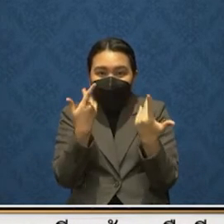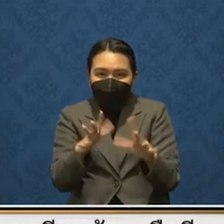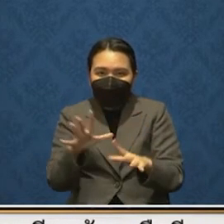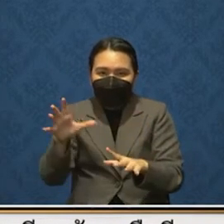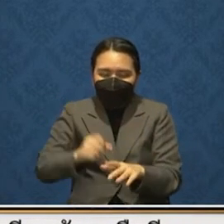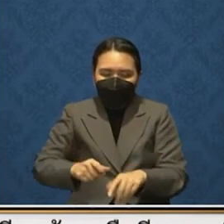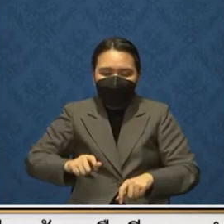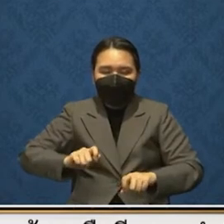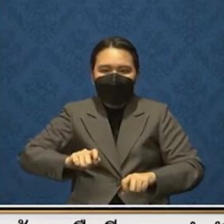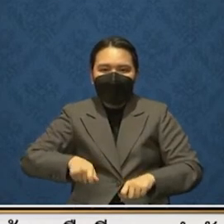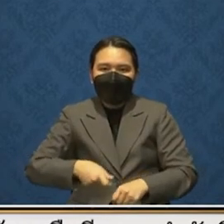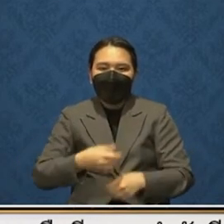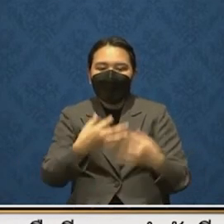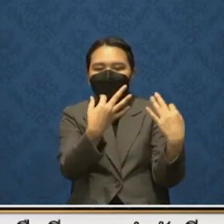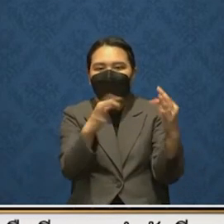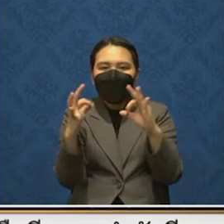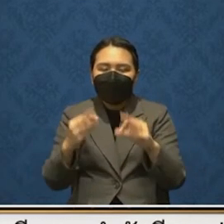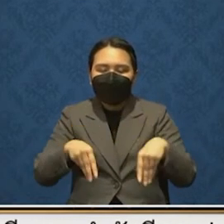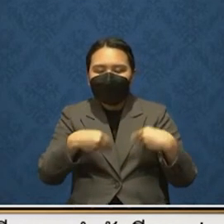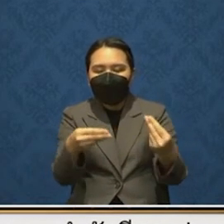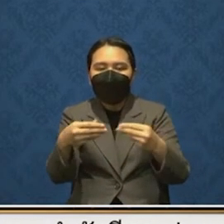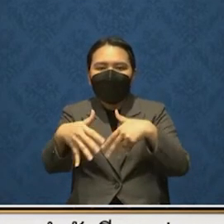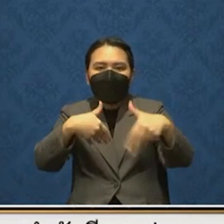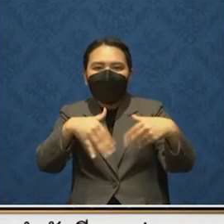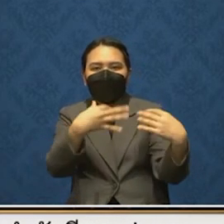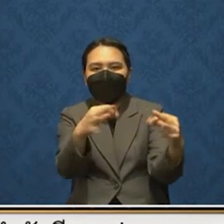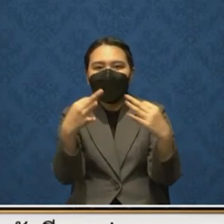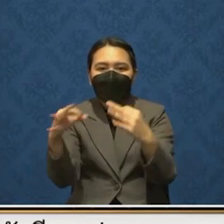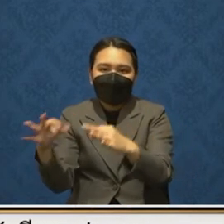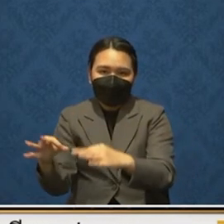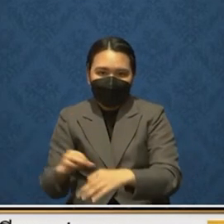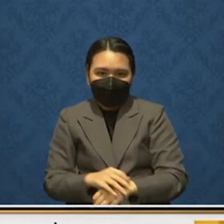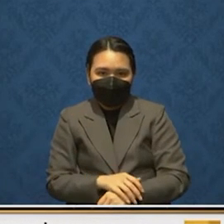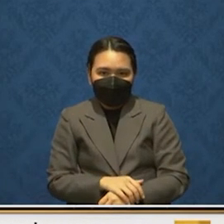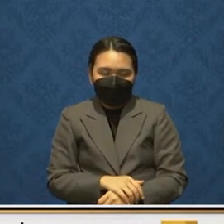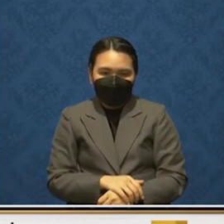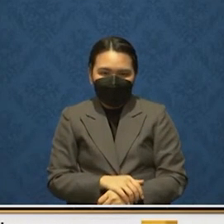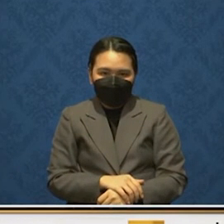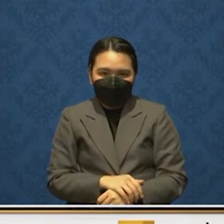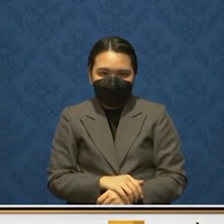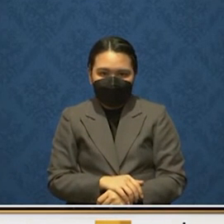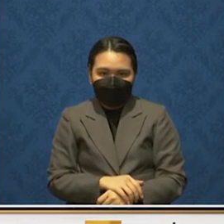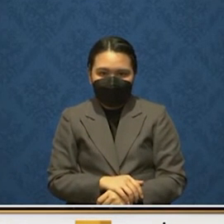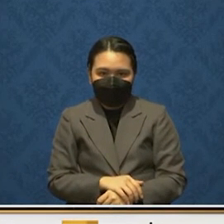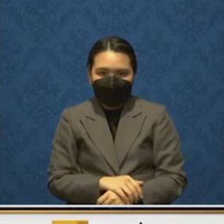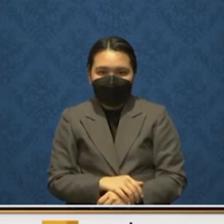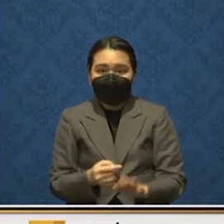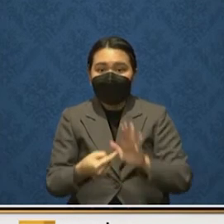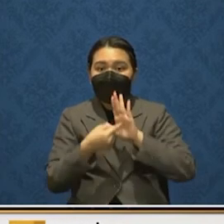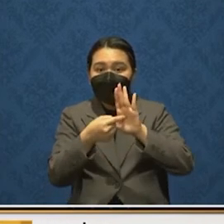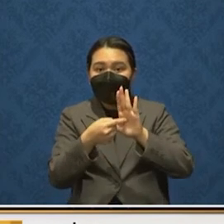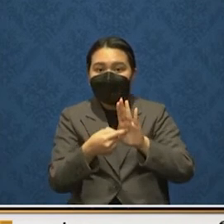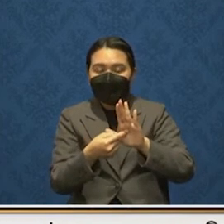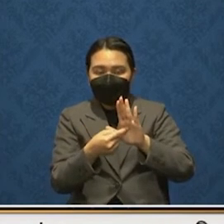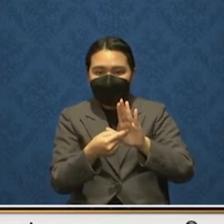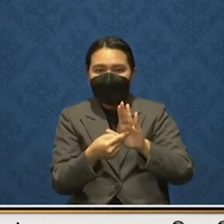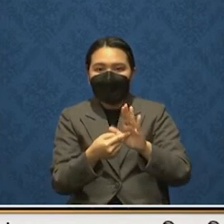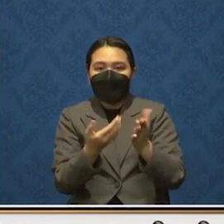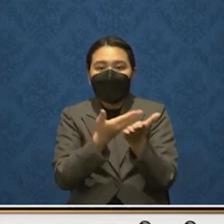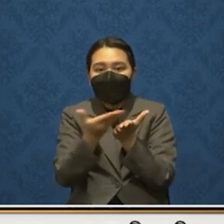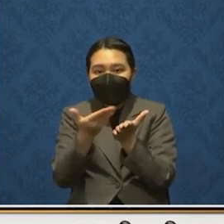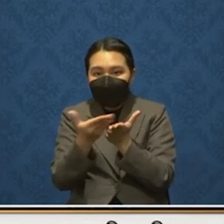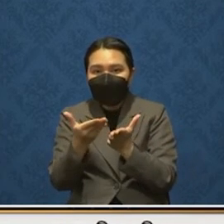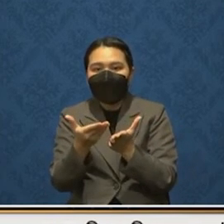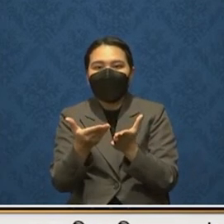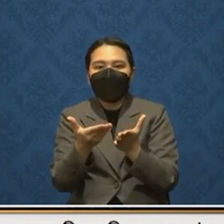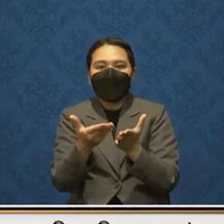นะครับหลๆโครงการดวยกันเลยนะครัยกตัวอย่างเช่น ชมชอบใช้จากคละพับาท